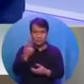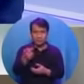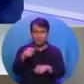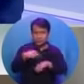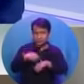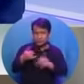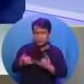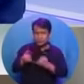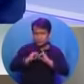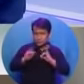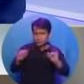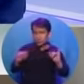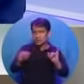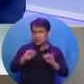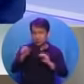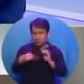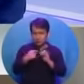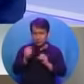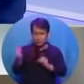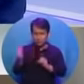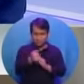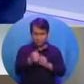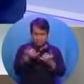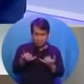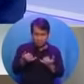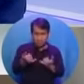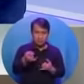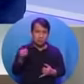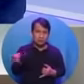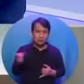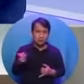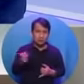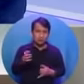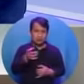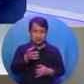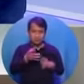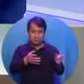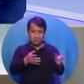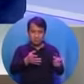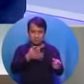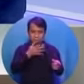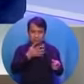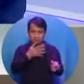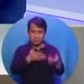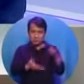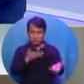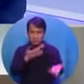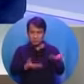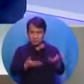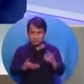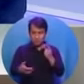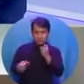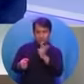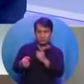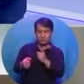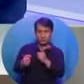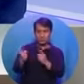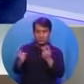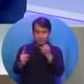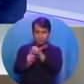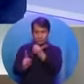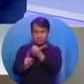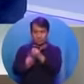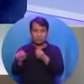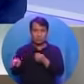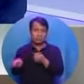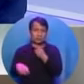na ganito, tulad ng yung mother ng child na sinasabing may postpartum depression, binugbog yung tatay, hirap na hirap